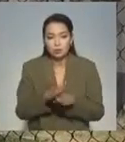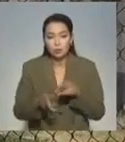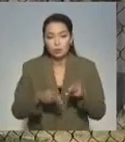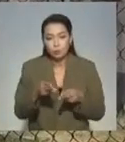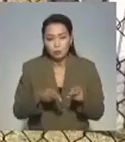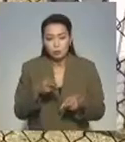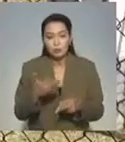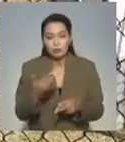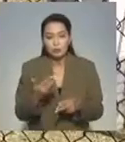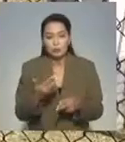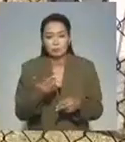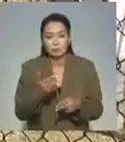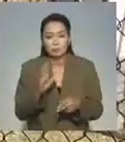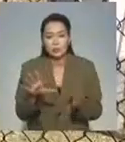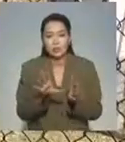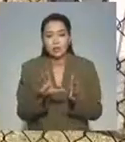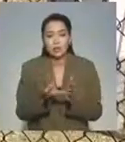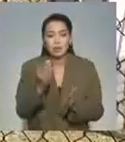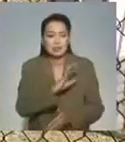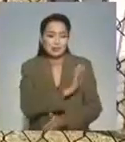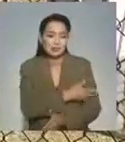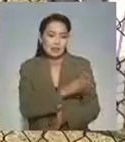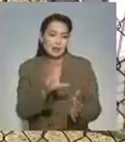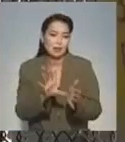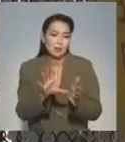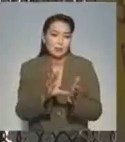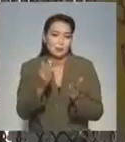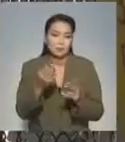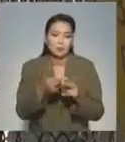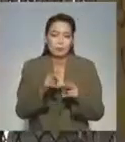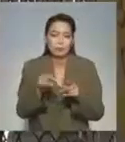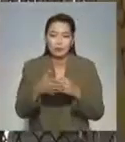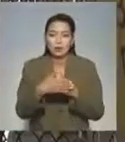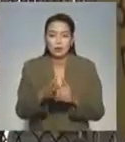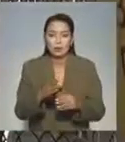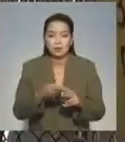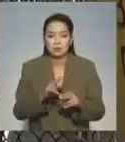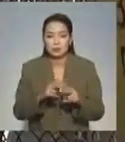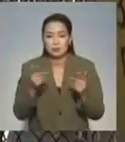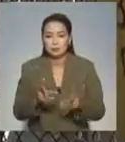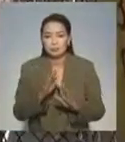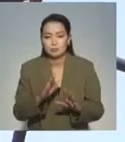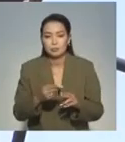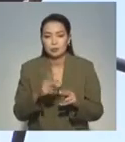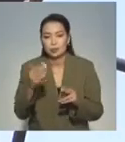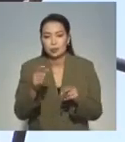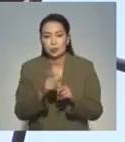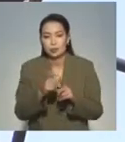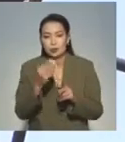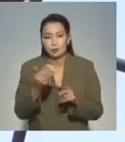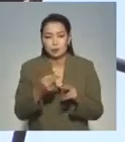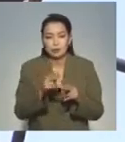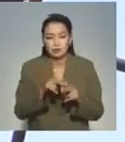мүмкін ол аяғына. Ал энергетикте жоғары кернеулі тоқ тарататын нысанның есігі ашық болды дегенмен келіспейді. Сөздерінше ойын баласы